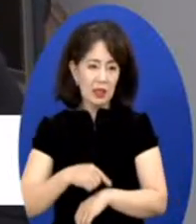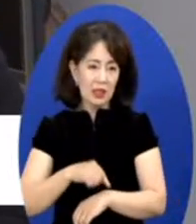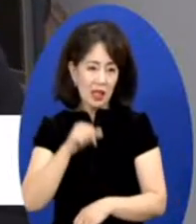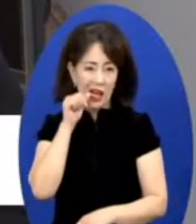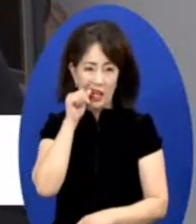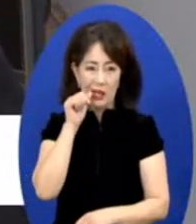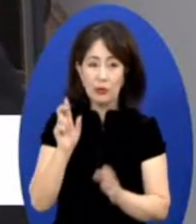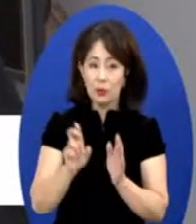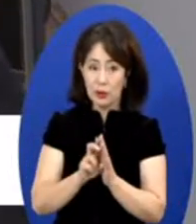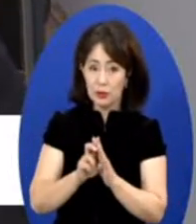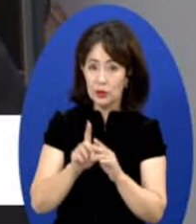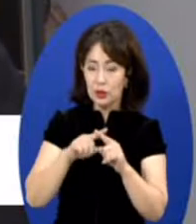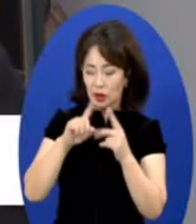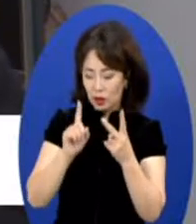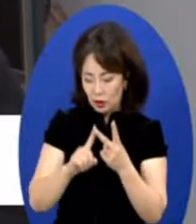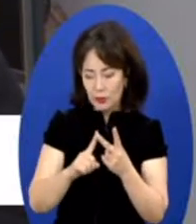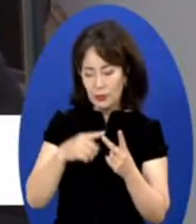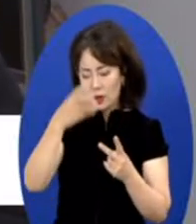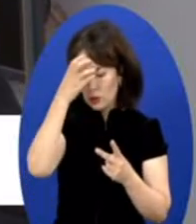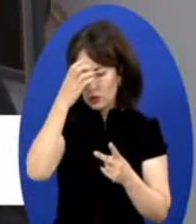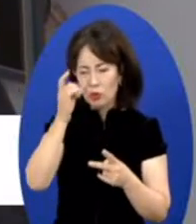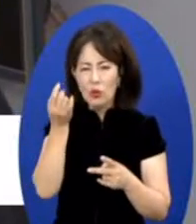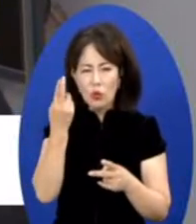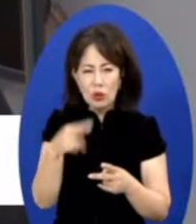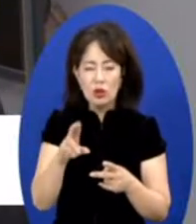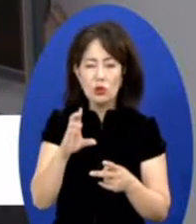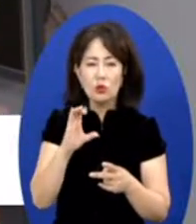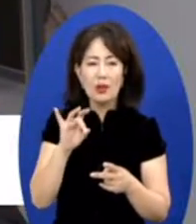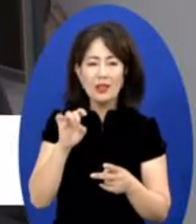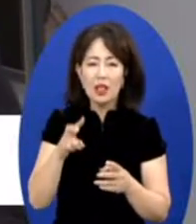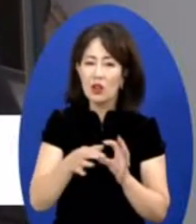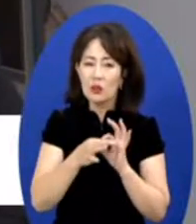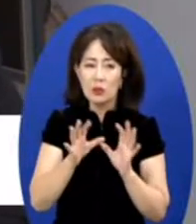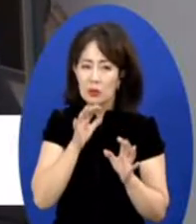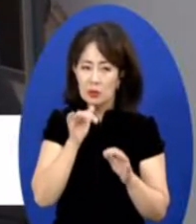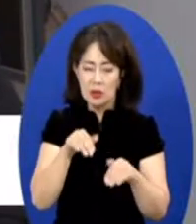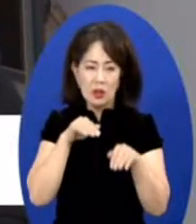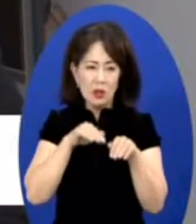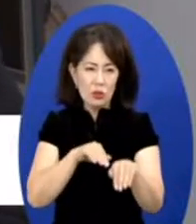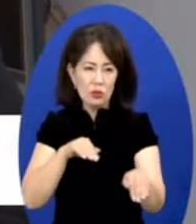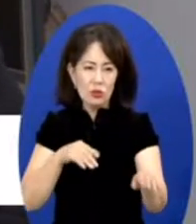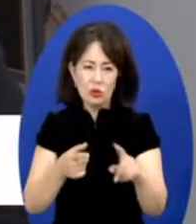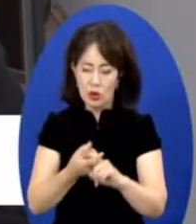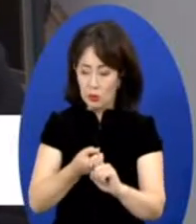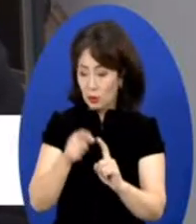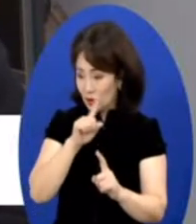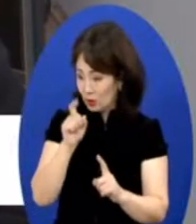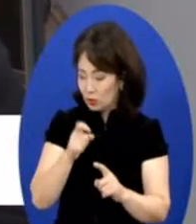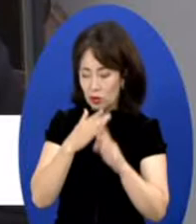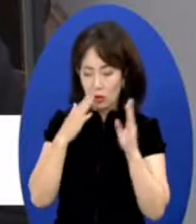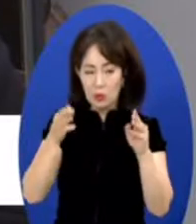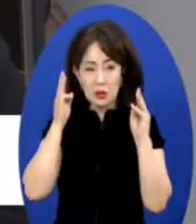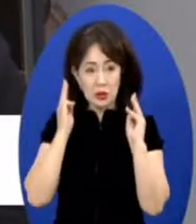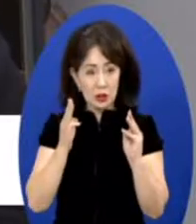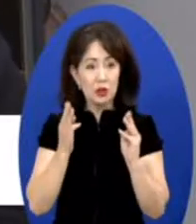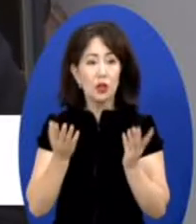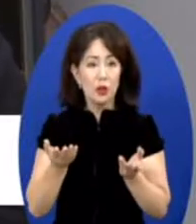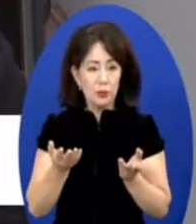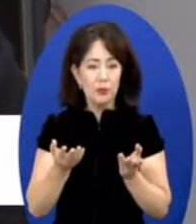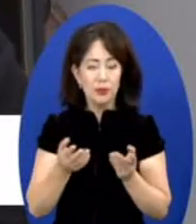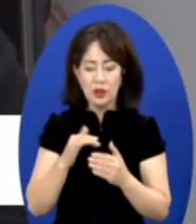их тийм төвшин хинэн. За энэ нь өөрөө зөвхөн төрөм зурталтай холбоотой биш энэ магадгүй төвжилттэй холбоотой асуудал гэж гэсэн бас томоохон шийдэл болох